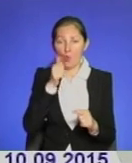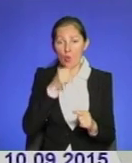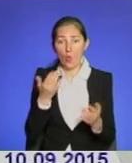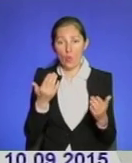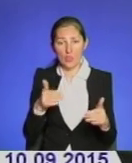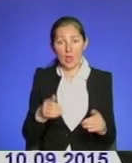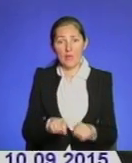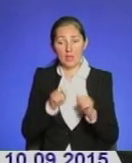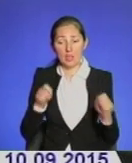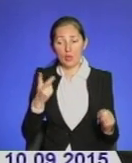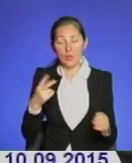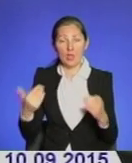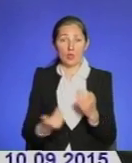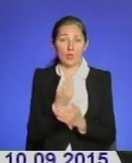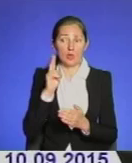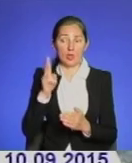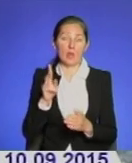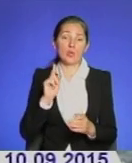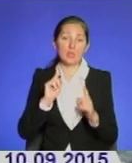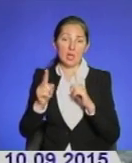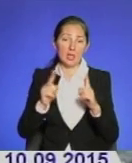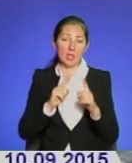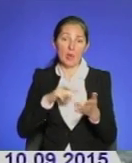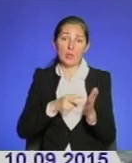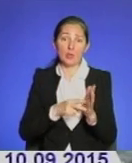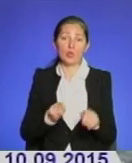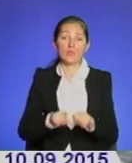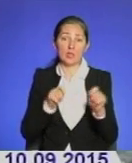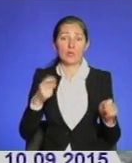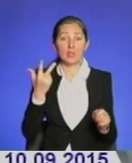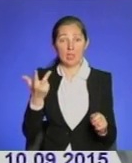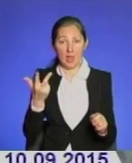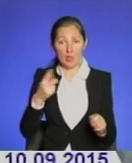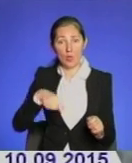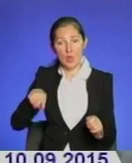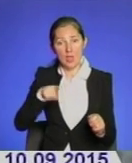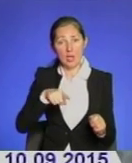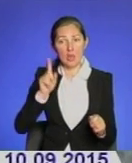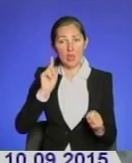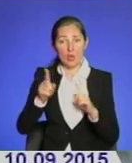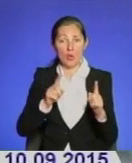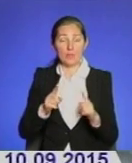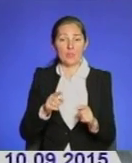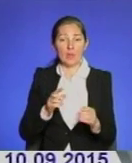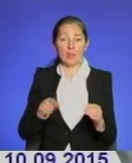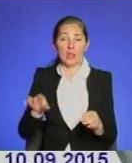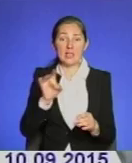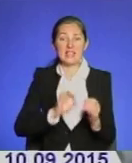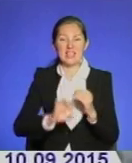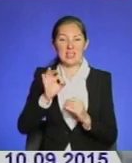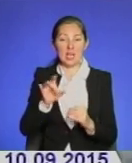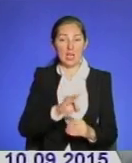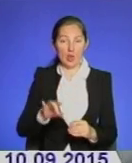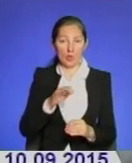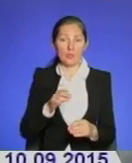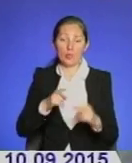тролейбусні лінії. Планують відкривати 3-ю на мікрорайоні Східний. Цьогоріч ми вже збудували, відкрили 2 нових тролейбусних лінії. Хочемо купити